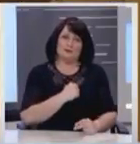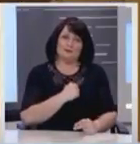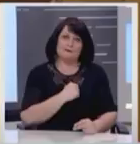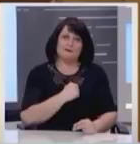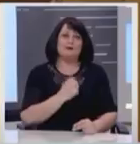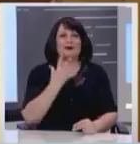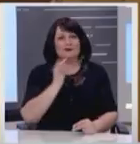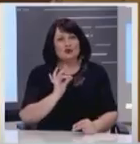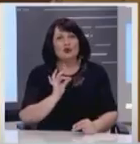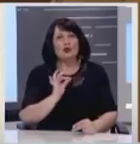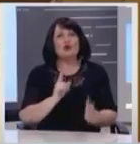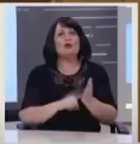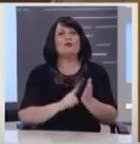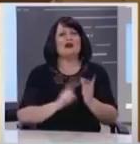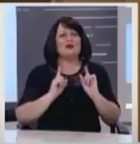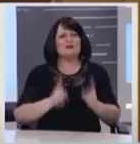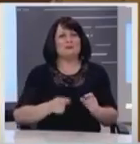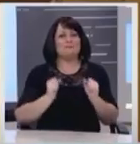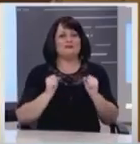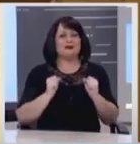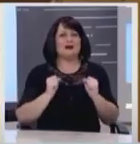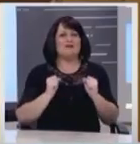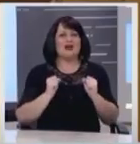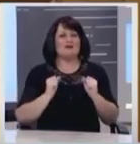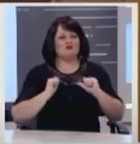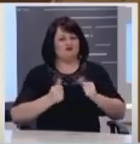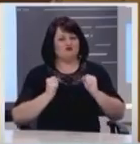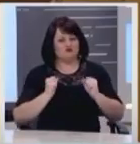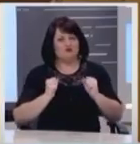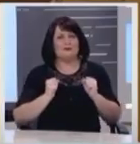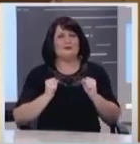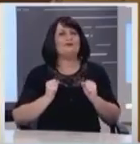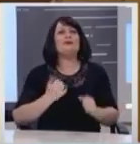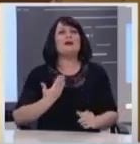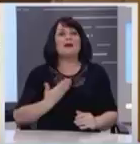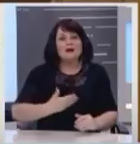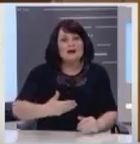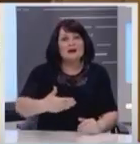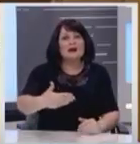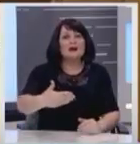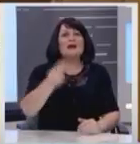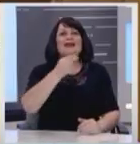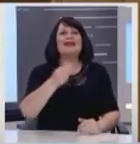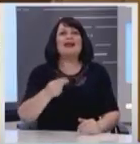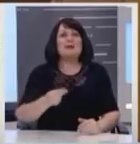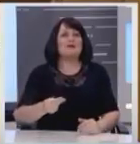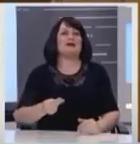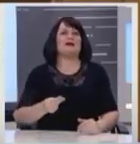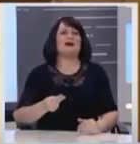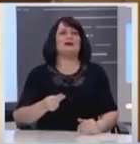και γι' αυτό επιτάσσει αποφασιστικότητα και ψυχραιμία σε μια σειρά από θέματα,